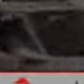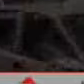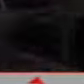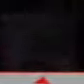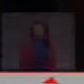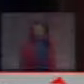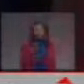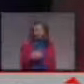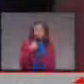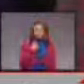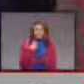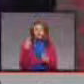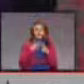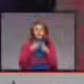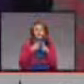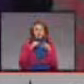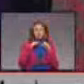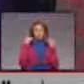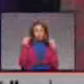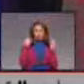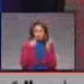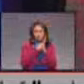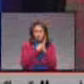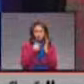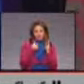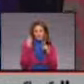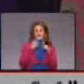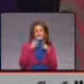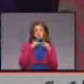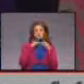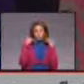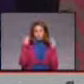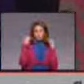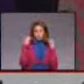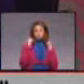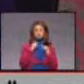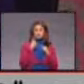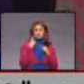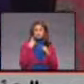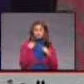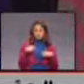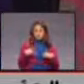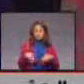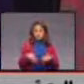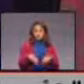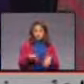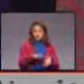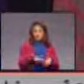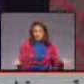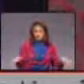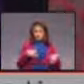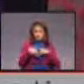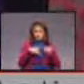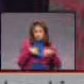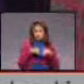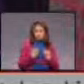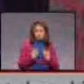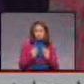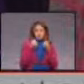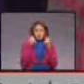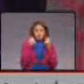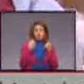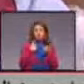سح وفنادق وعندي فرشه هنا الشارع زي ما انت شايفه حضرتك بلديه طبعا مش سيبانه واي حد طبعا يتمنى ان هو يشتغل اي